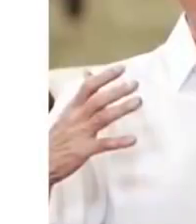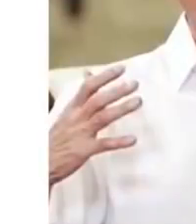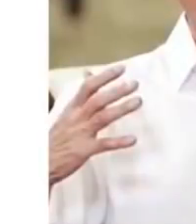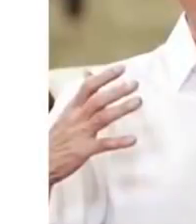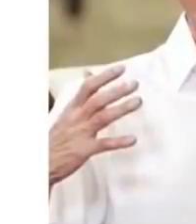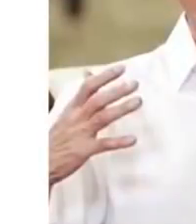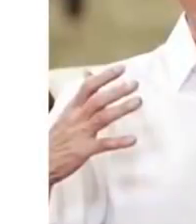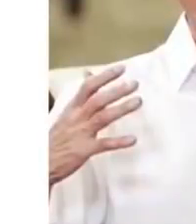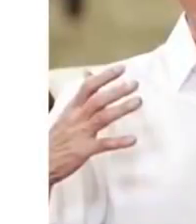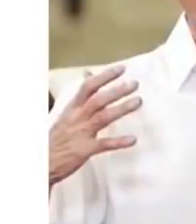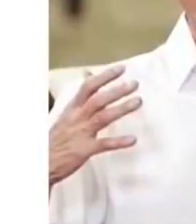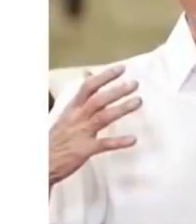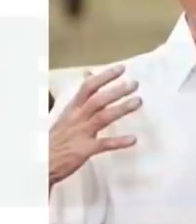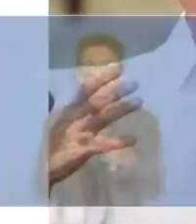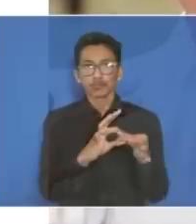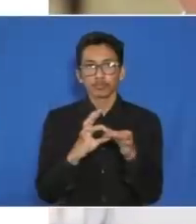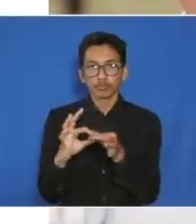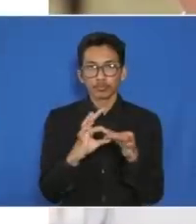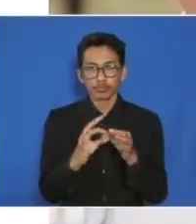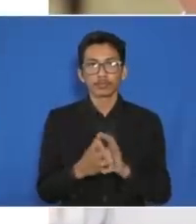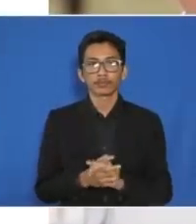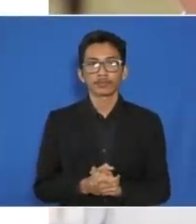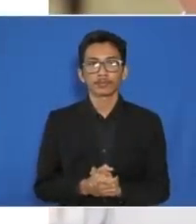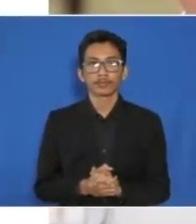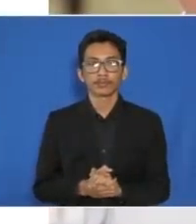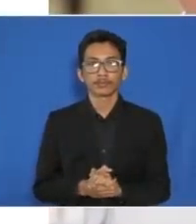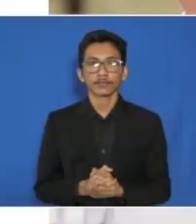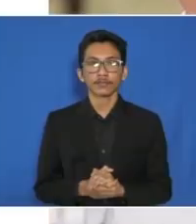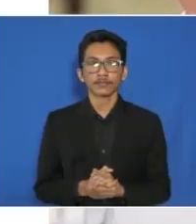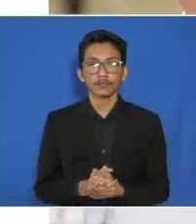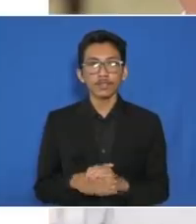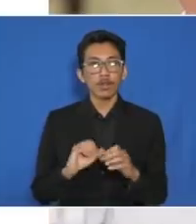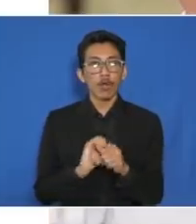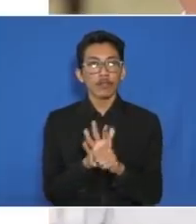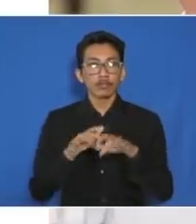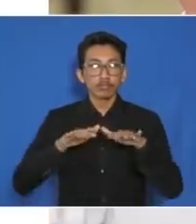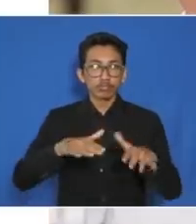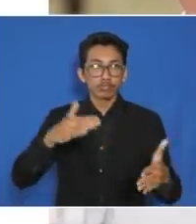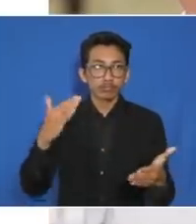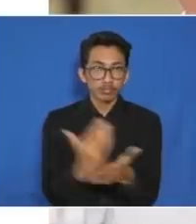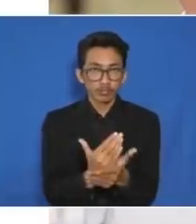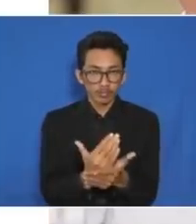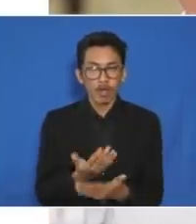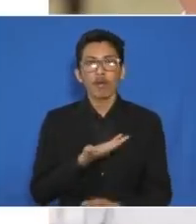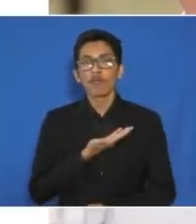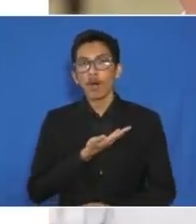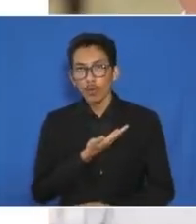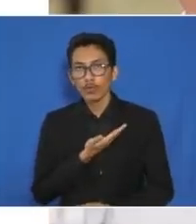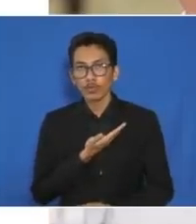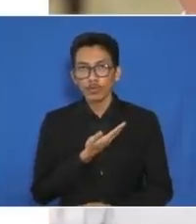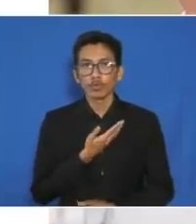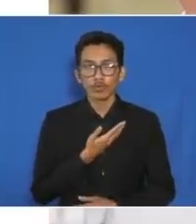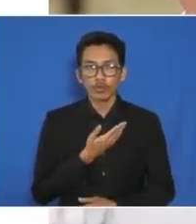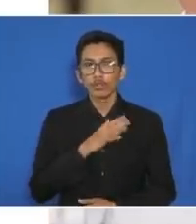RW dalam rangka percepatan penanganan khofid 19 ini maka kami mengajak seluruh